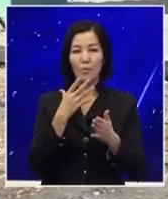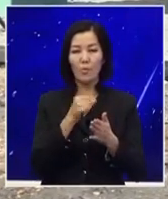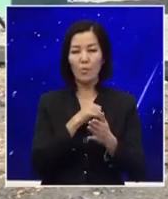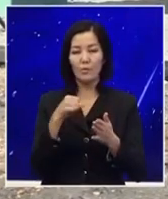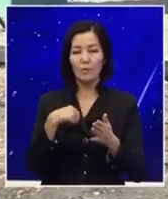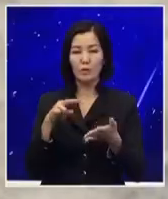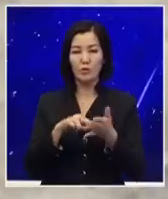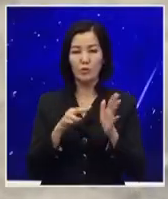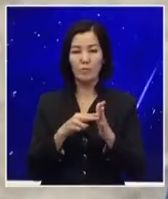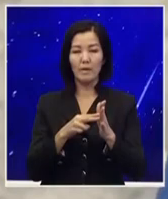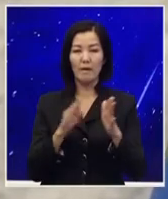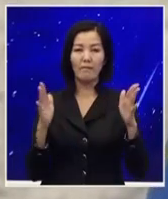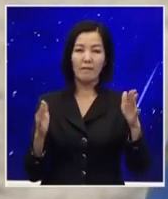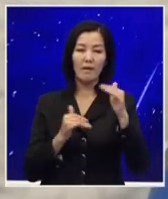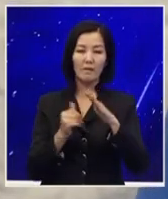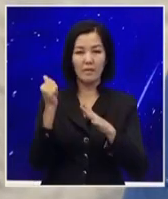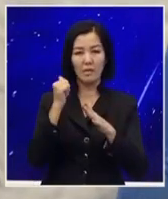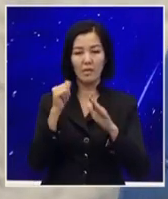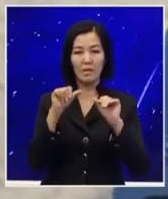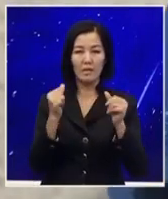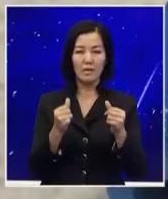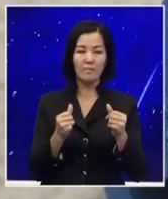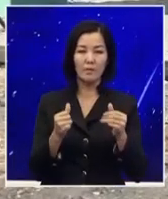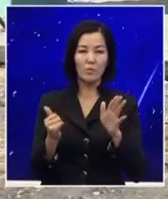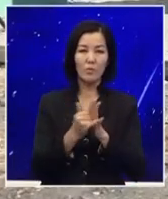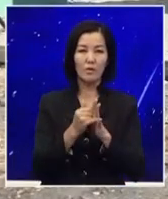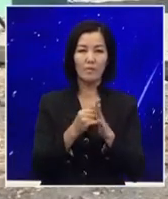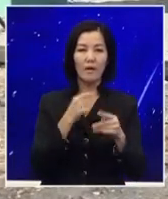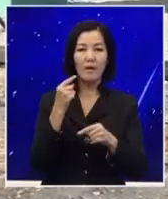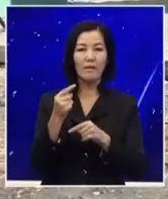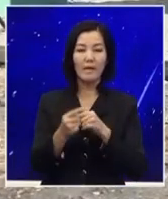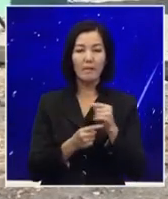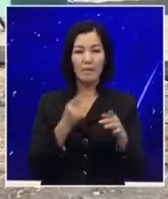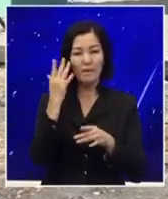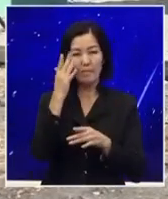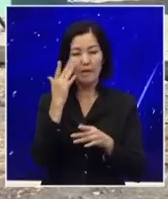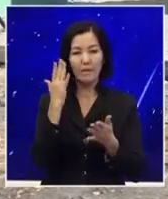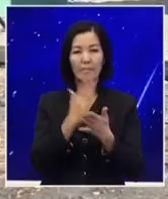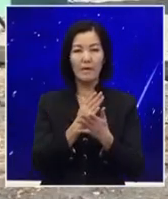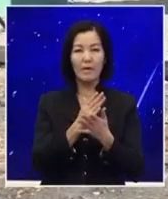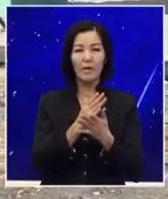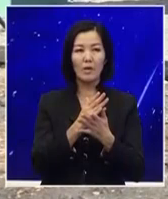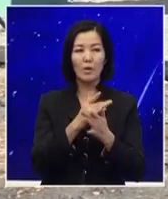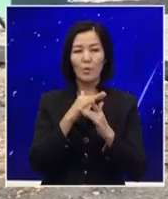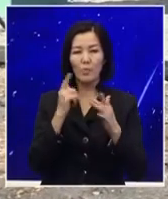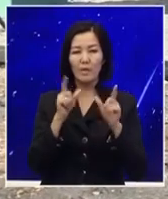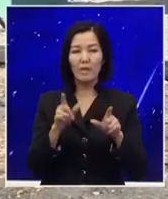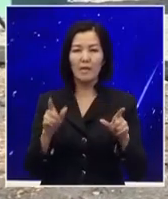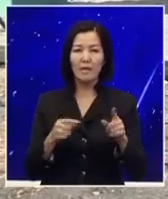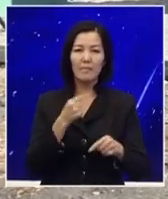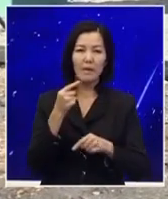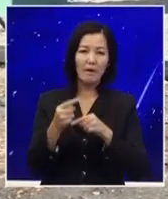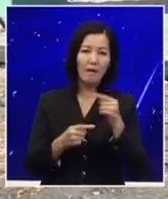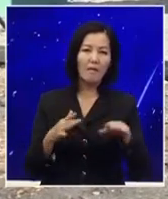жоспарлаған тақтайшаларымызды қойып атырмыз. Тәрбиелік мәні бар дүние. Мұны қаншама жаңағы